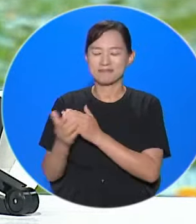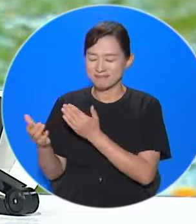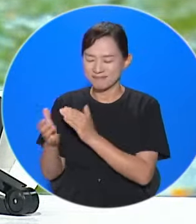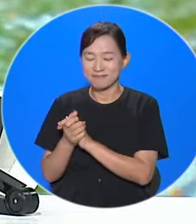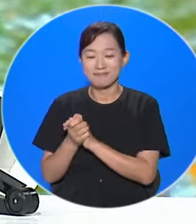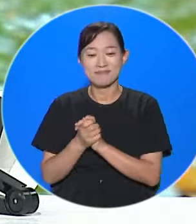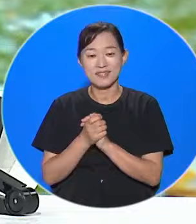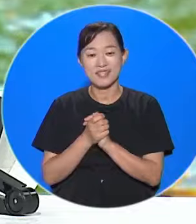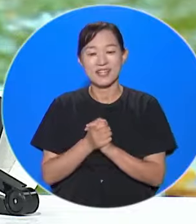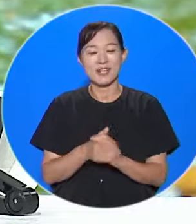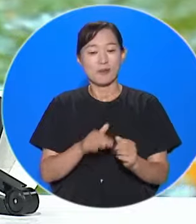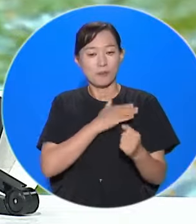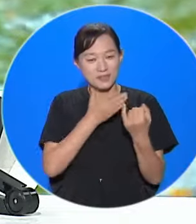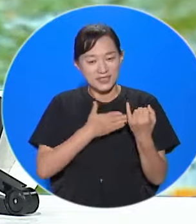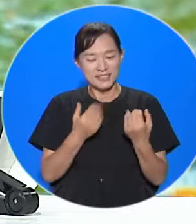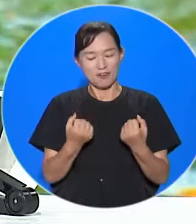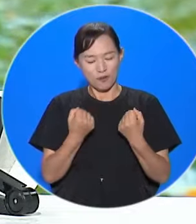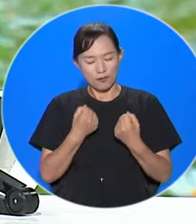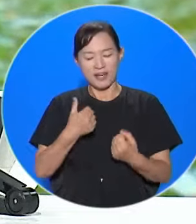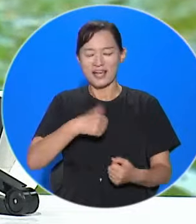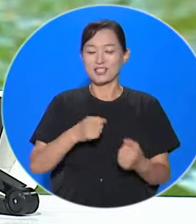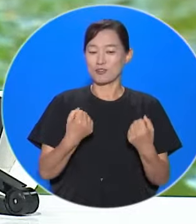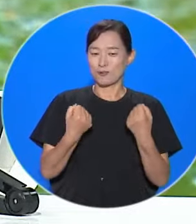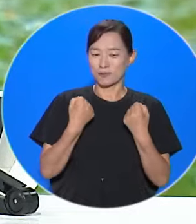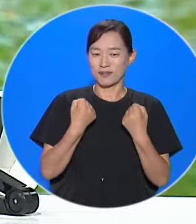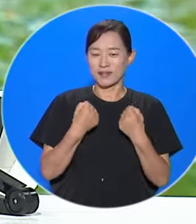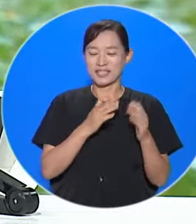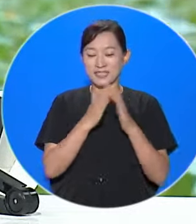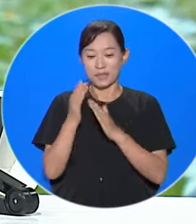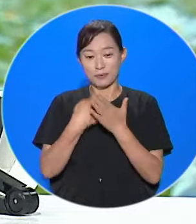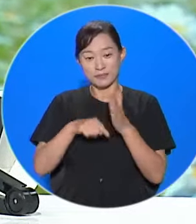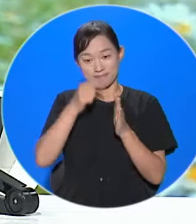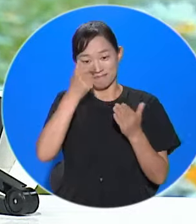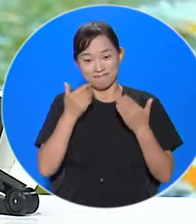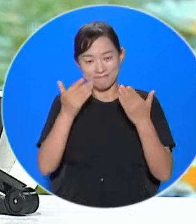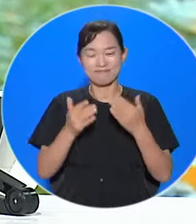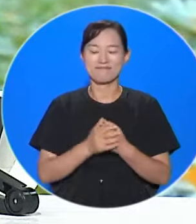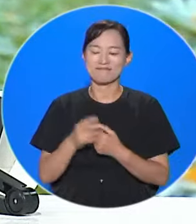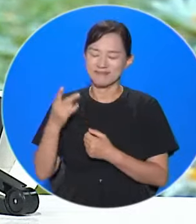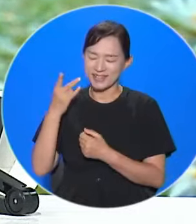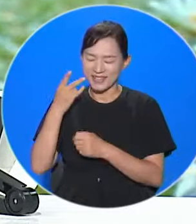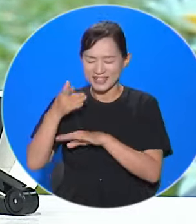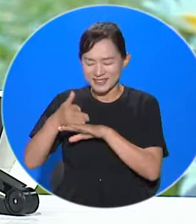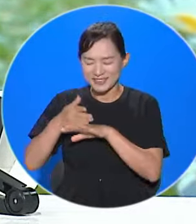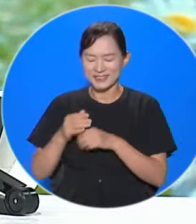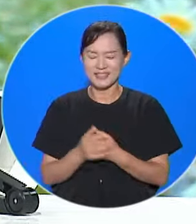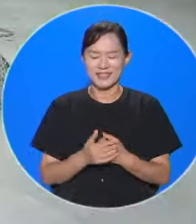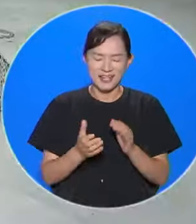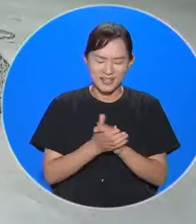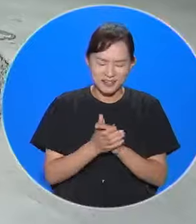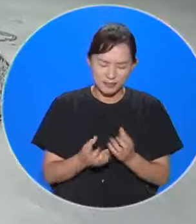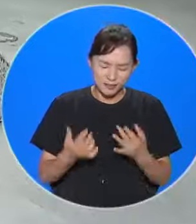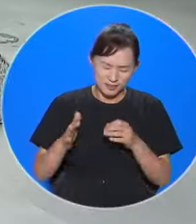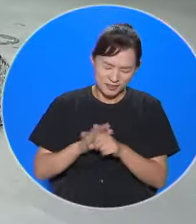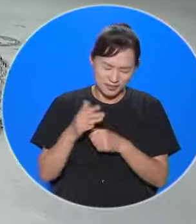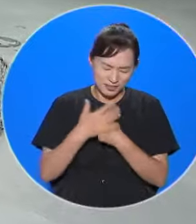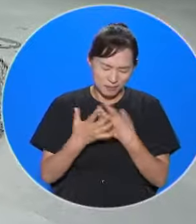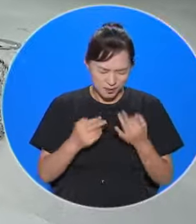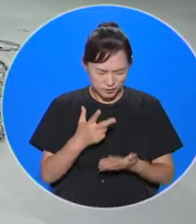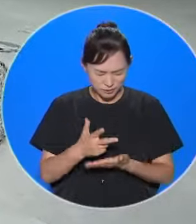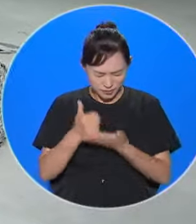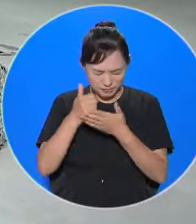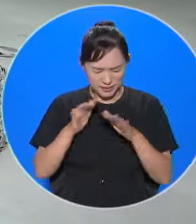우리 권사님 또 권사님 건강, 아들 건강, 이사를 위해서 기도하겠습니다. 네. 할렐루야. 사랑과 은혜가 많으신